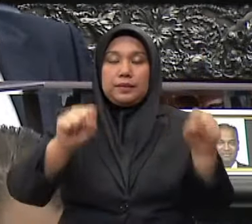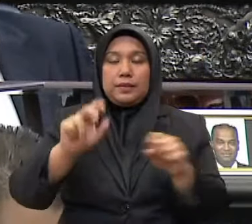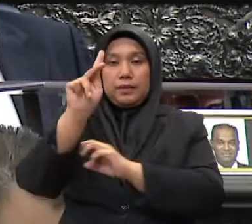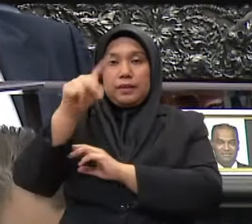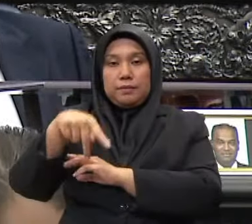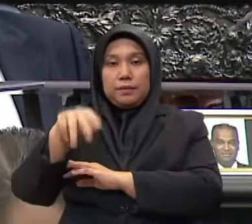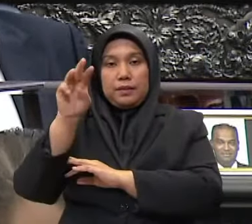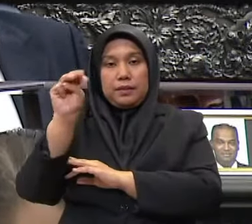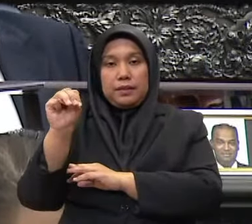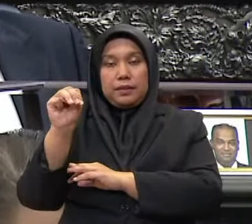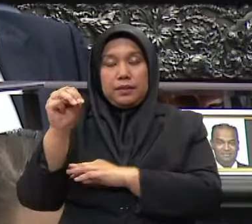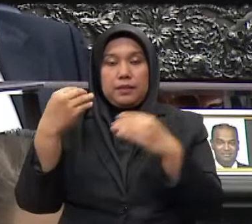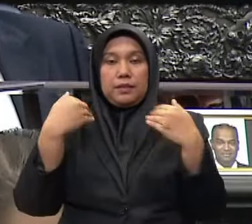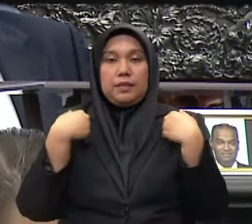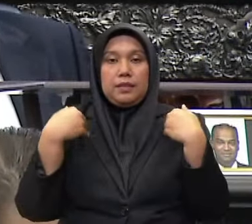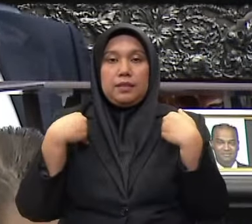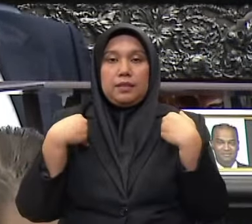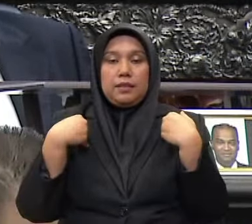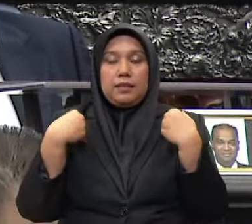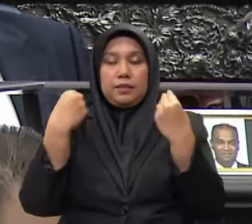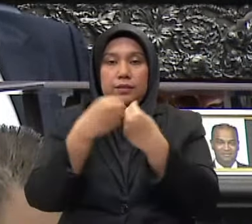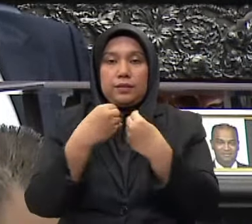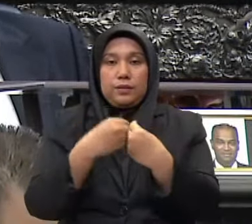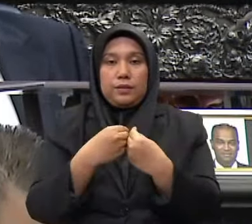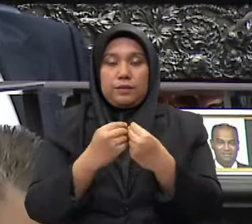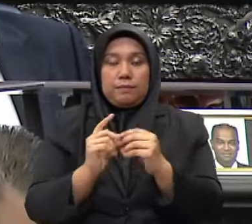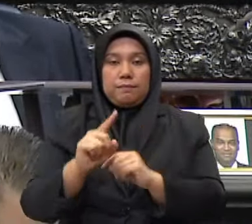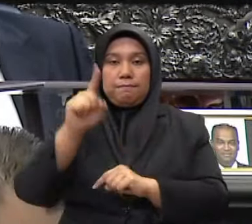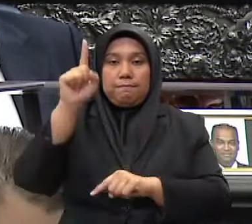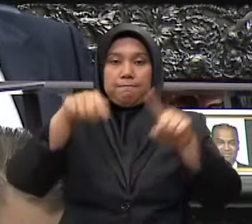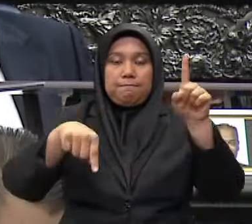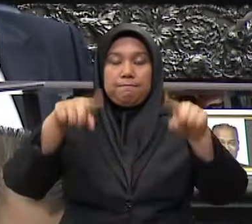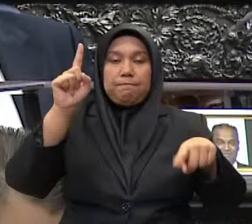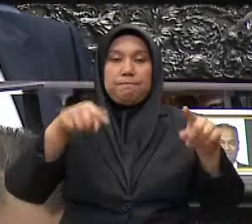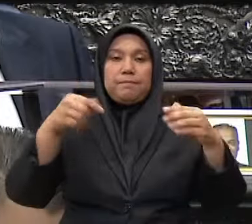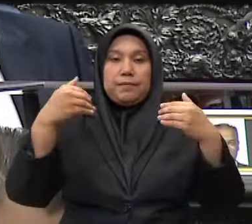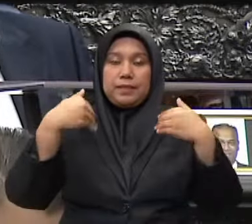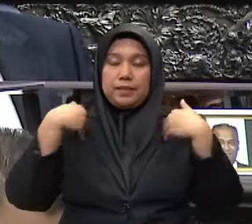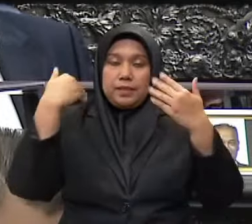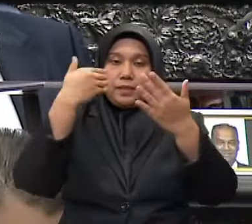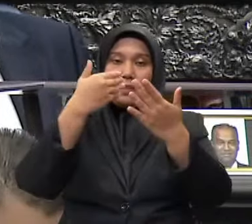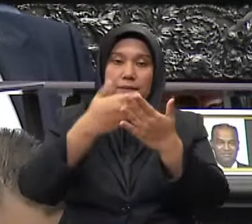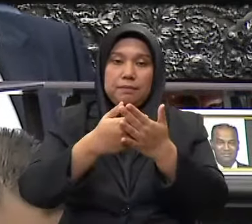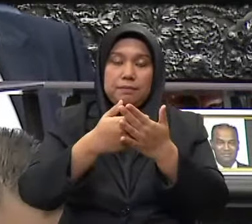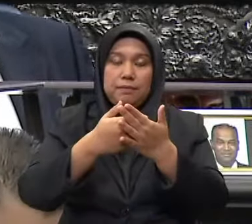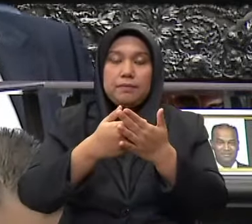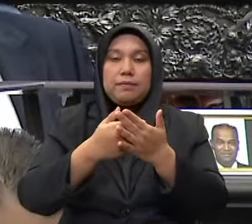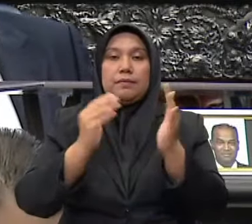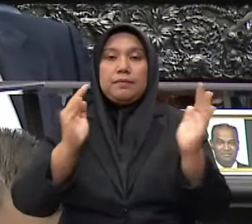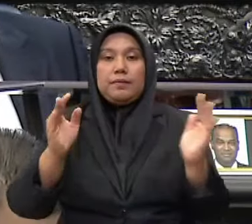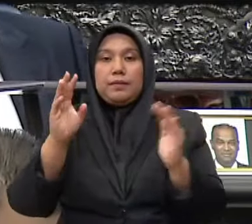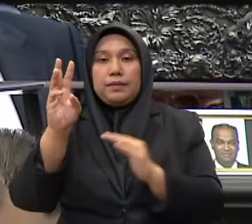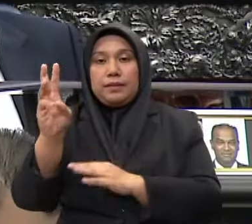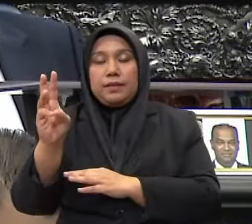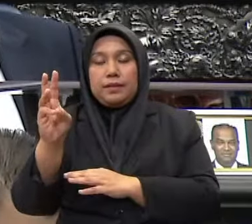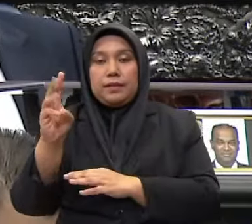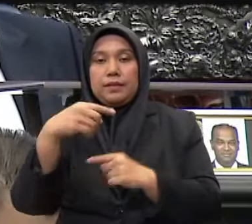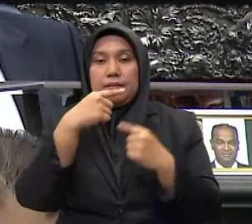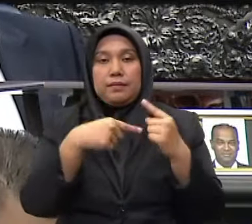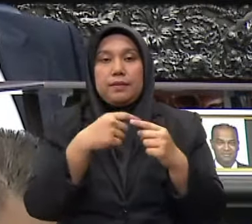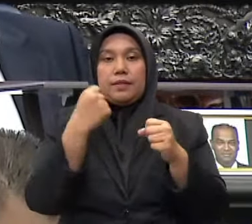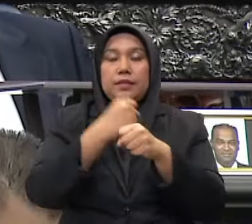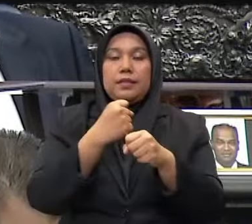sememangnya ada angka dia akan turun naik yang mana ada yang sudah sampai ke skalan enam apabila kerja-kerja